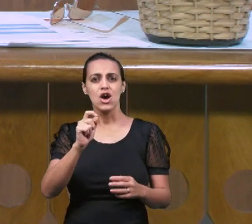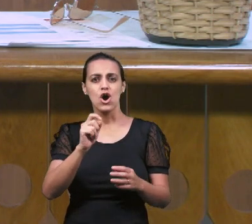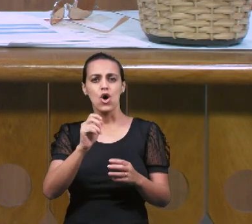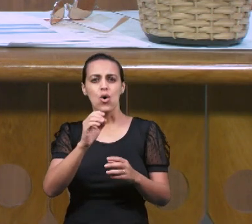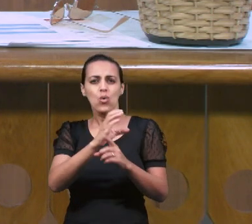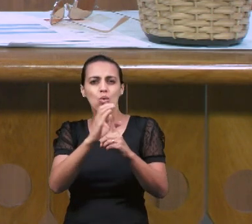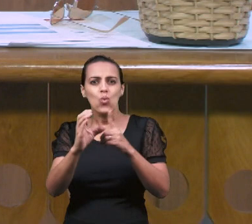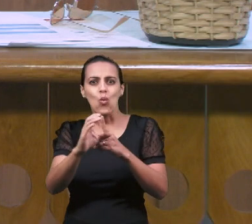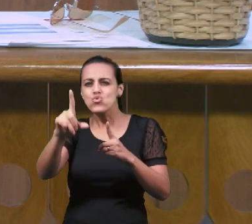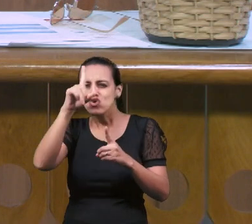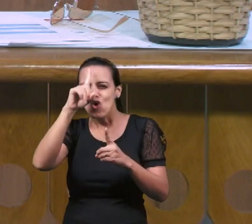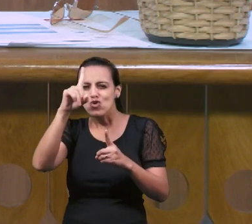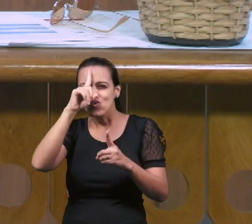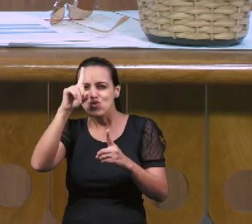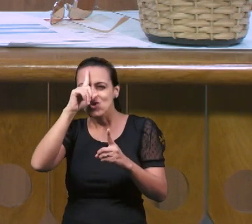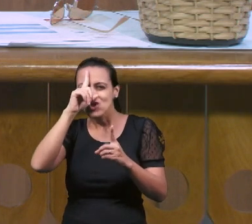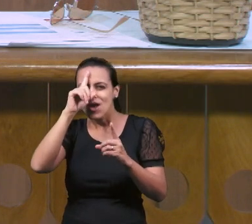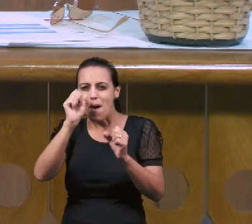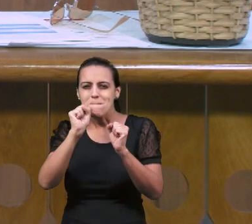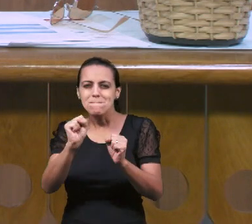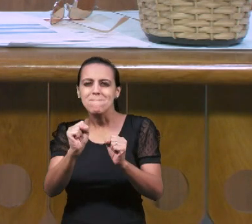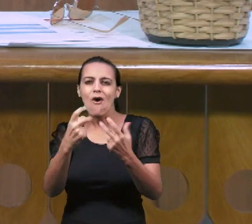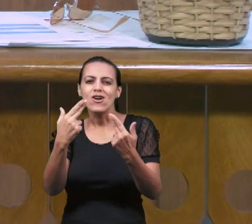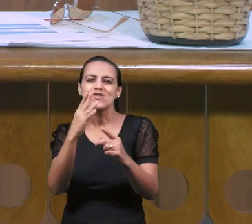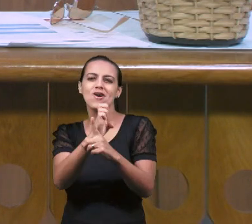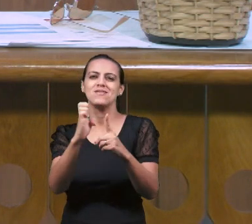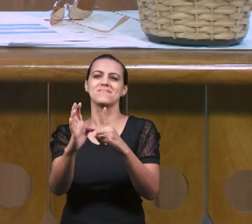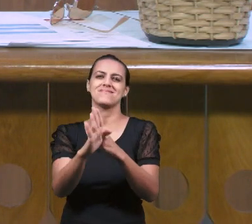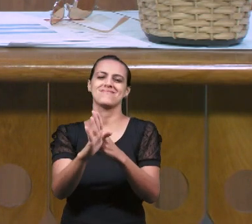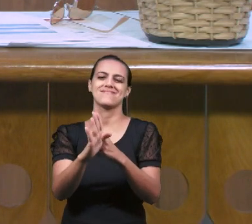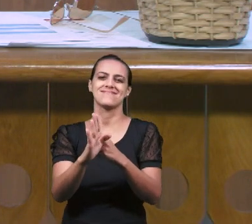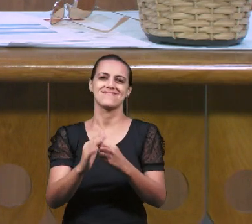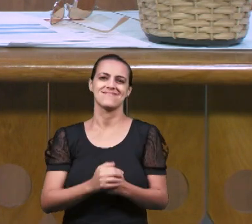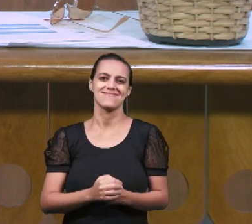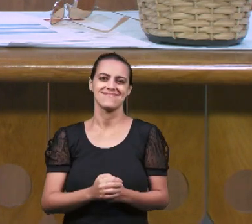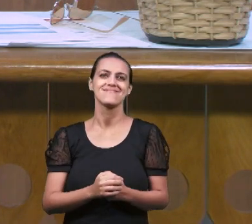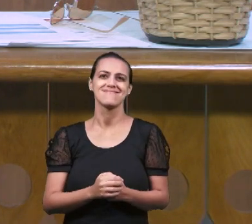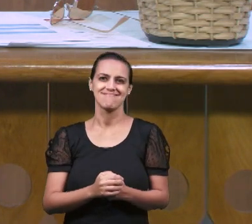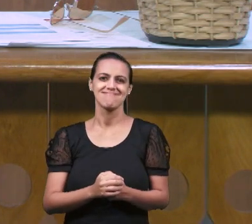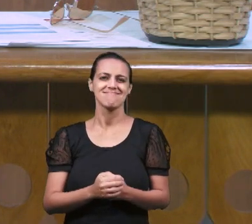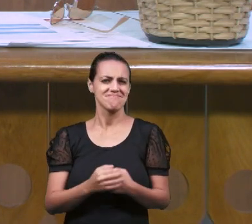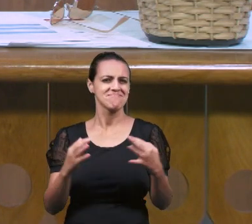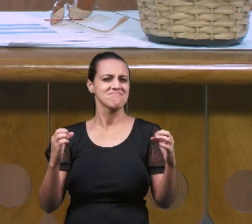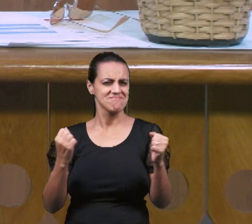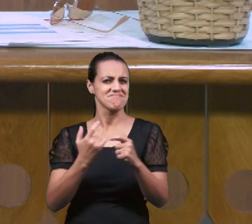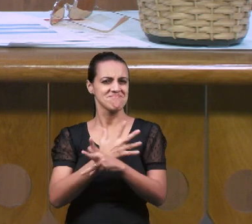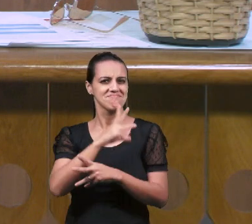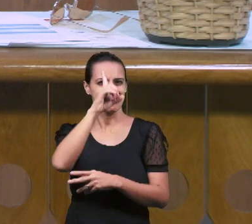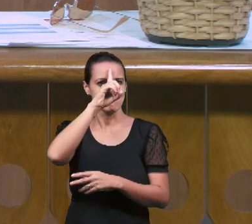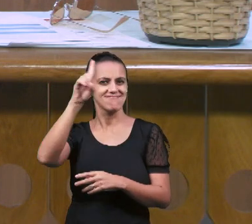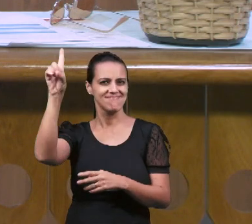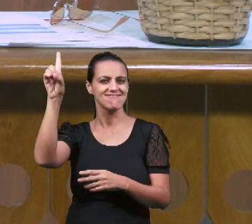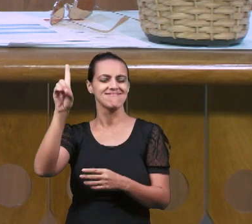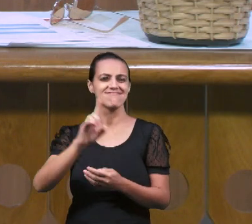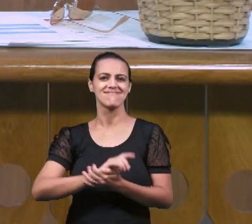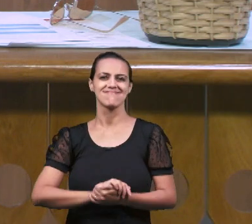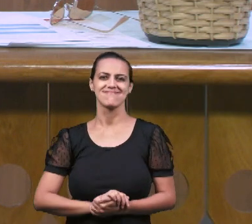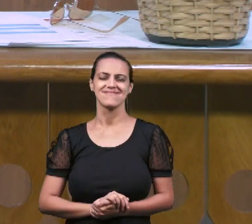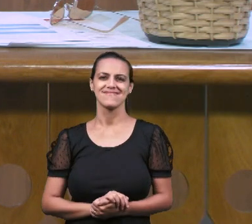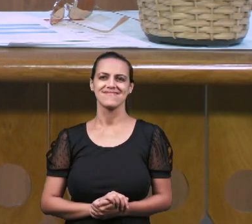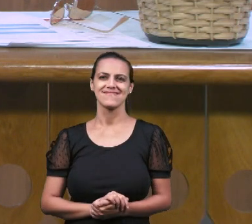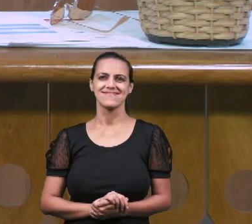dominicale. Le culte du soir, gloire à Dieu, quelle merveille. Il vient de Nouveau-Mexique, notre